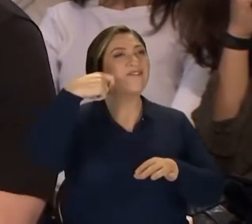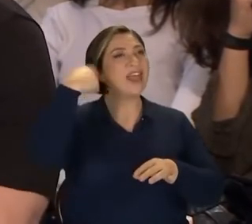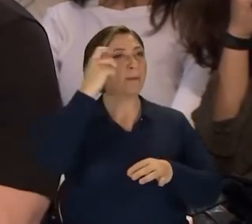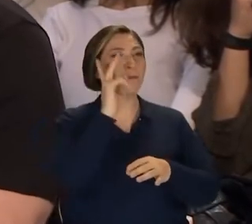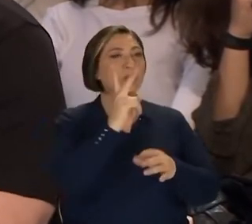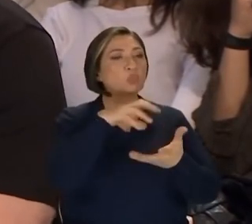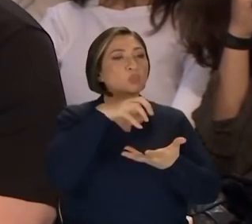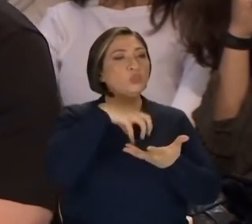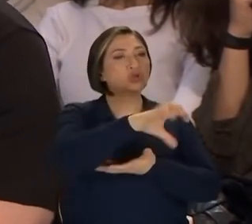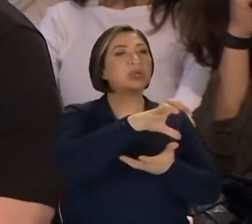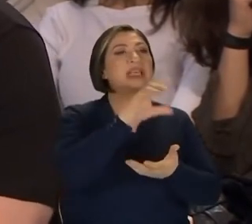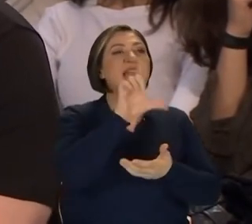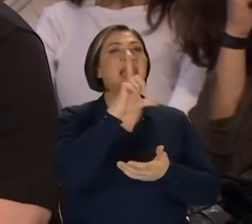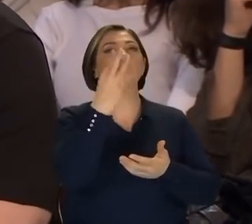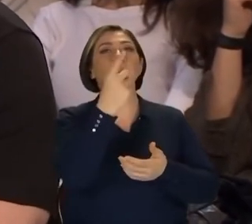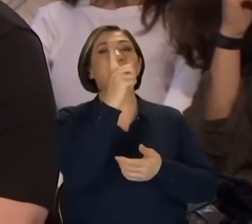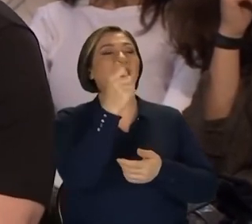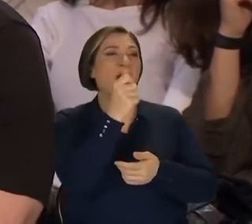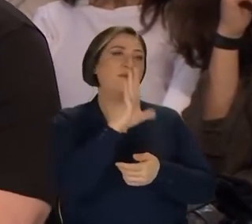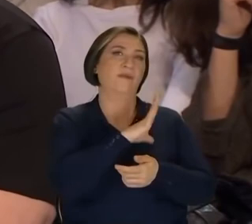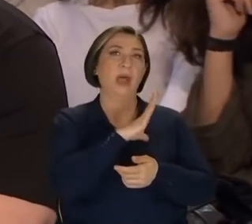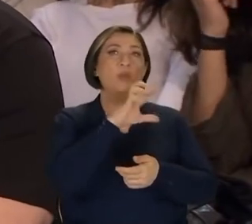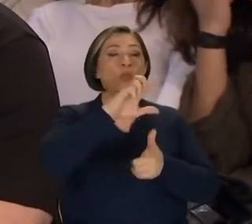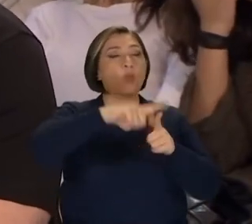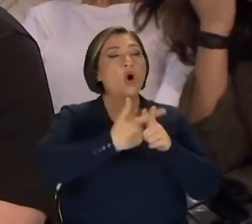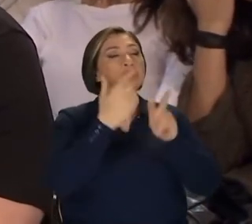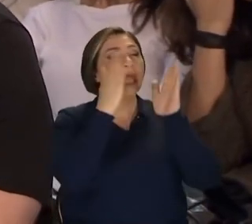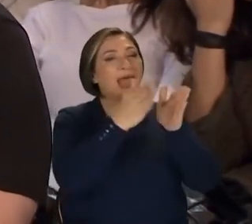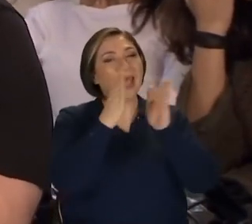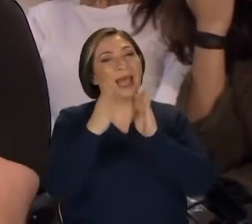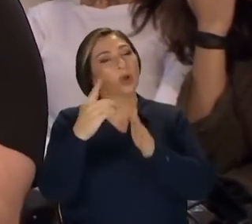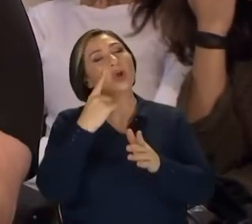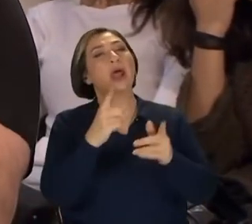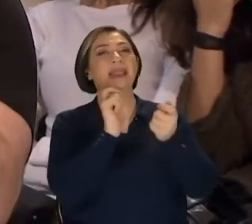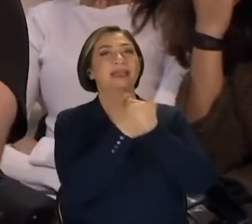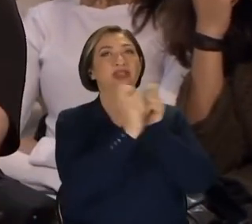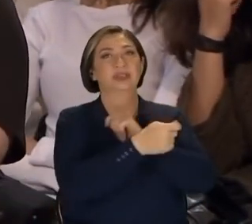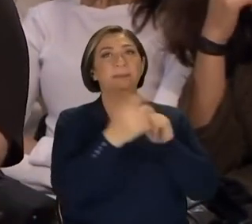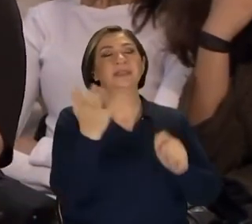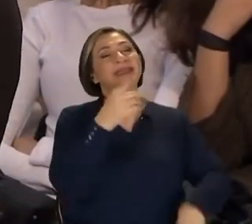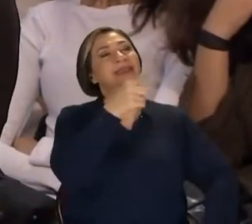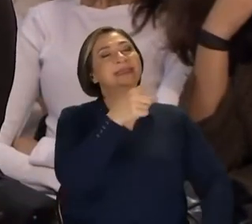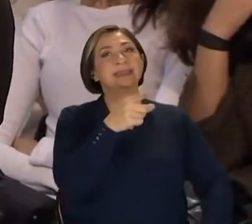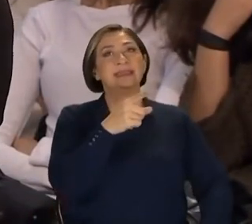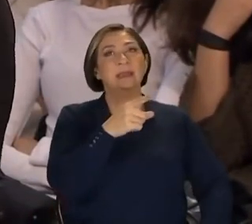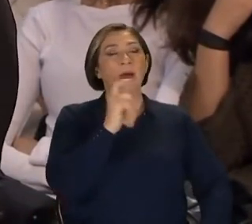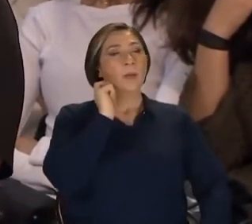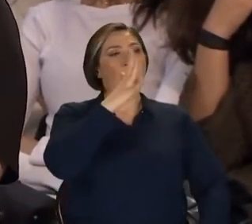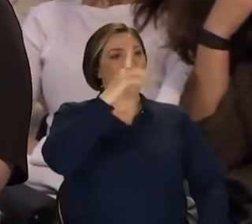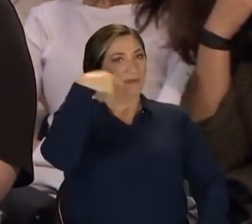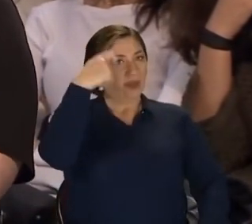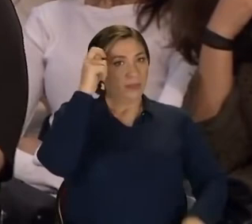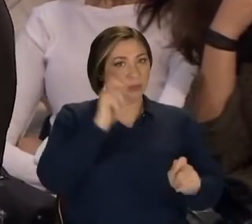bütçesinin ihtiyacı olduğu bir rakam var. Evet. Bu proje bazında değişir. Yani siz eğer pahalı bir